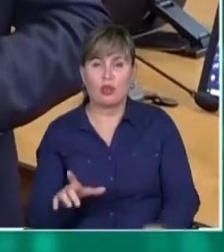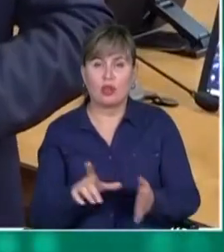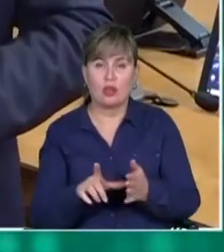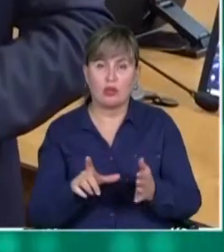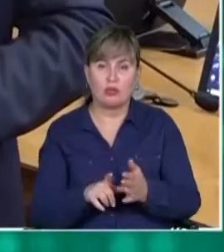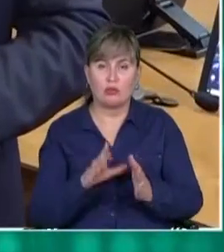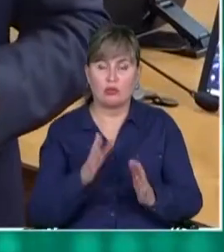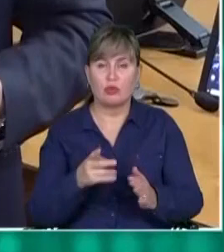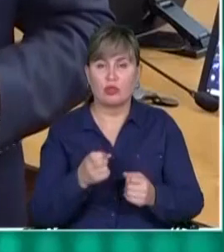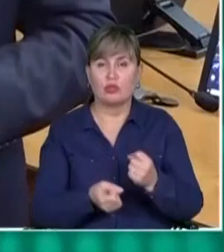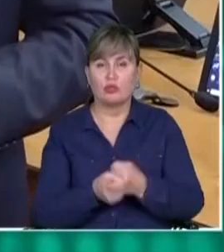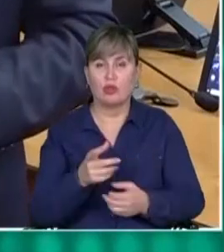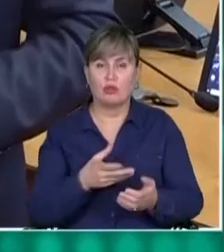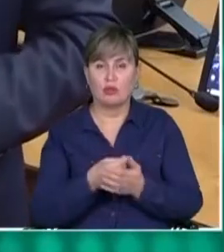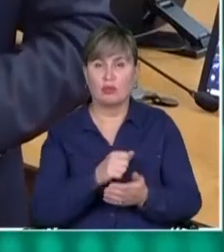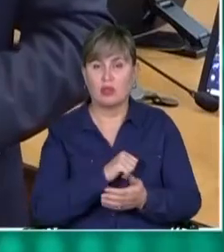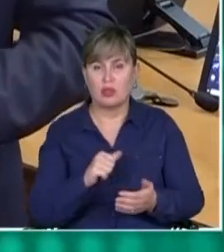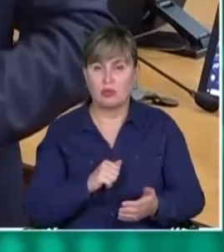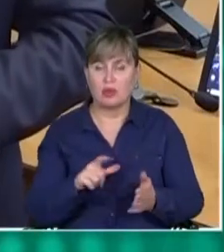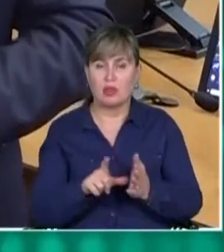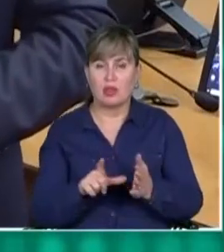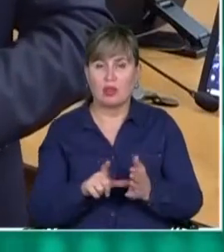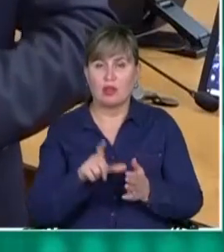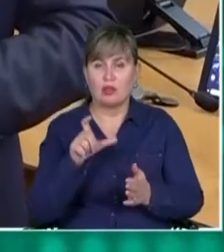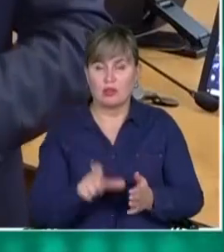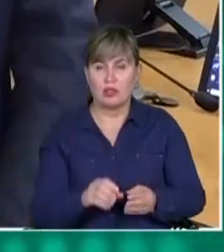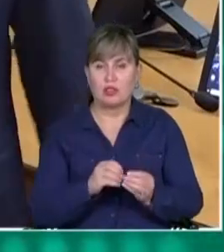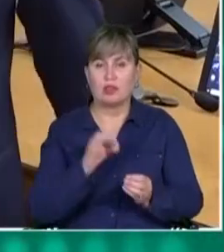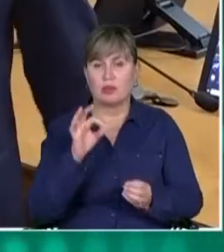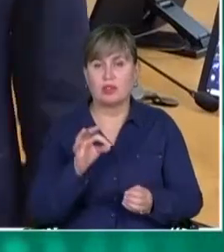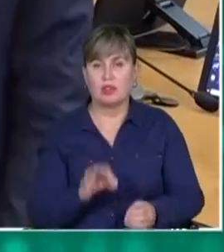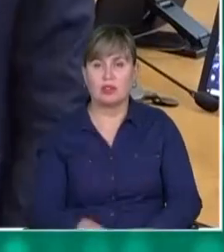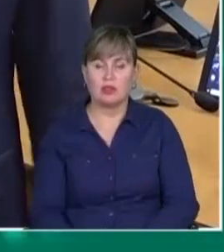возлагается на источника выплаты, то есть на самого налогового агента по ставке 10%.